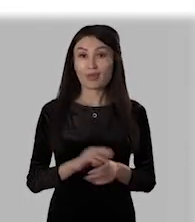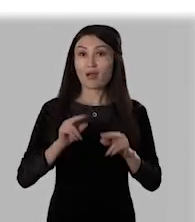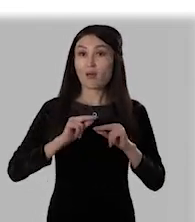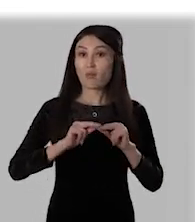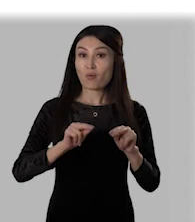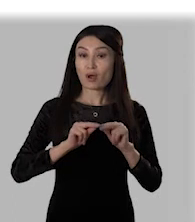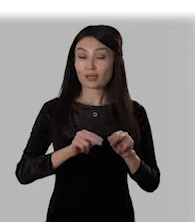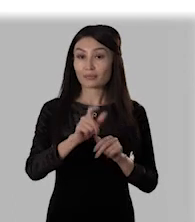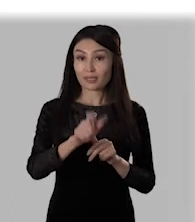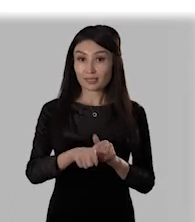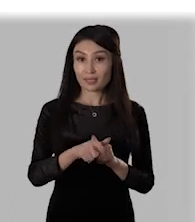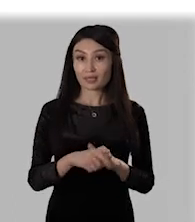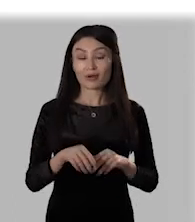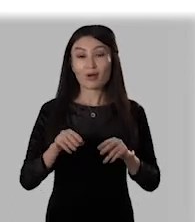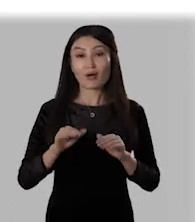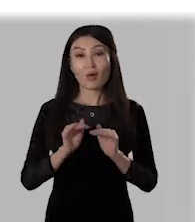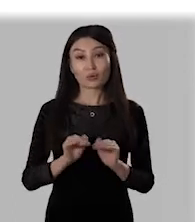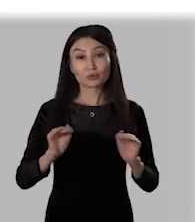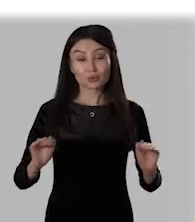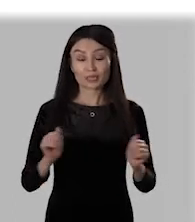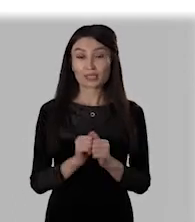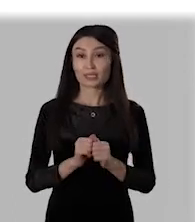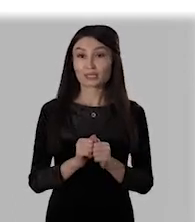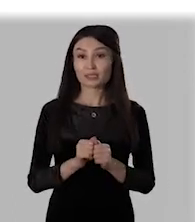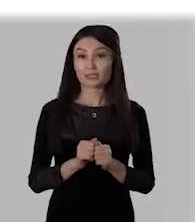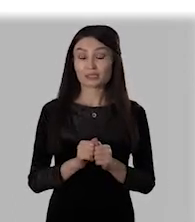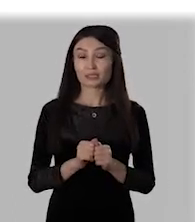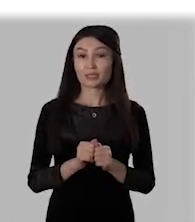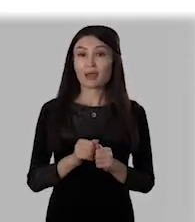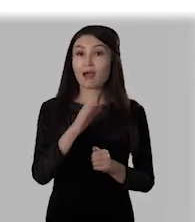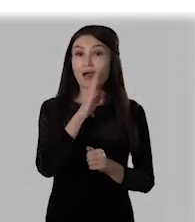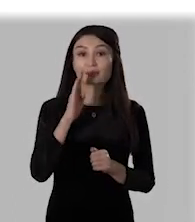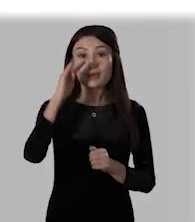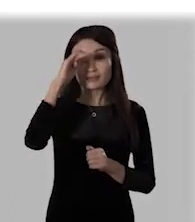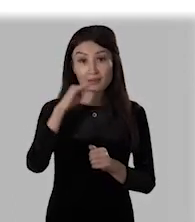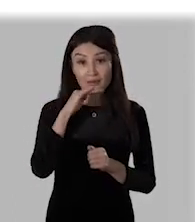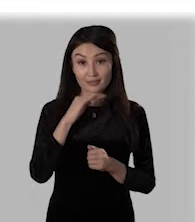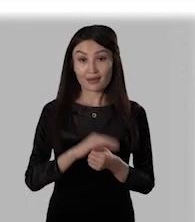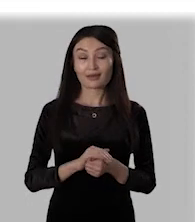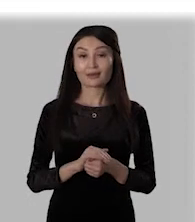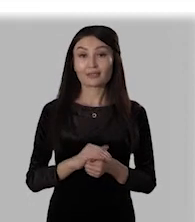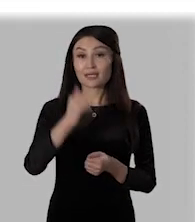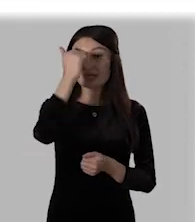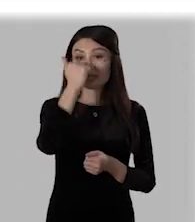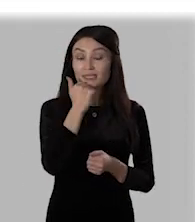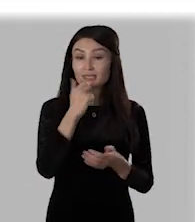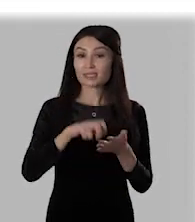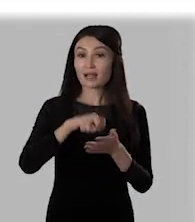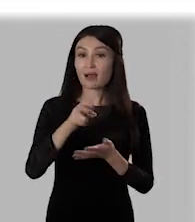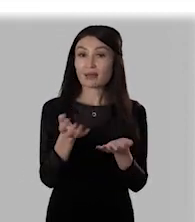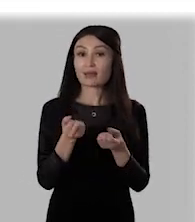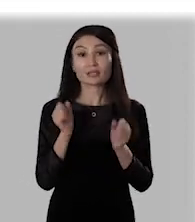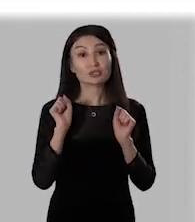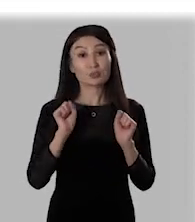Мугалимдер дагы, окуучулар дагы, атүгүл ата-энелер дагы ыраазычылык кат алышы